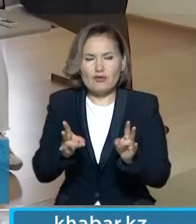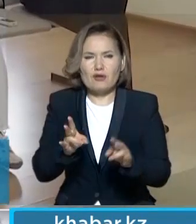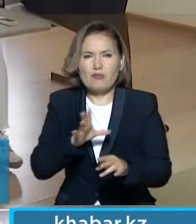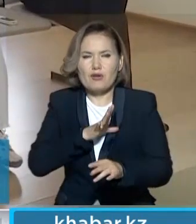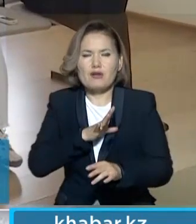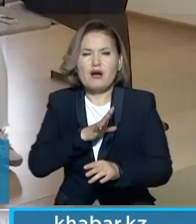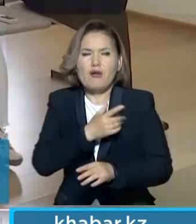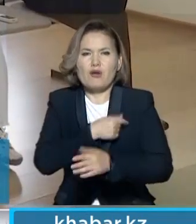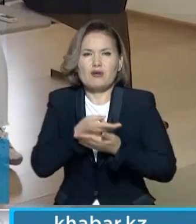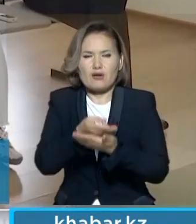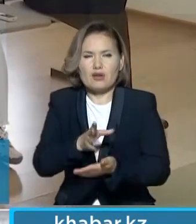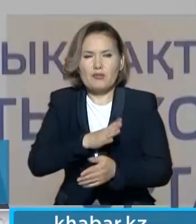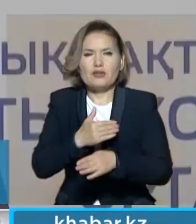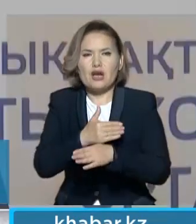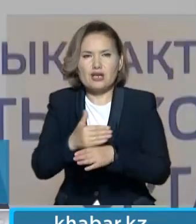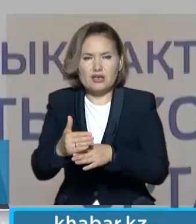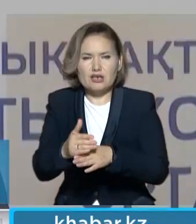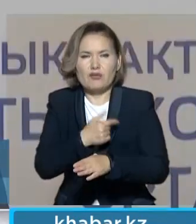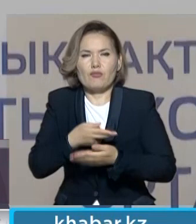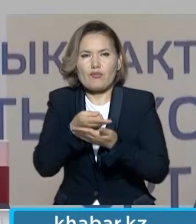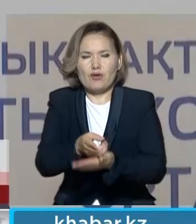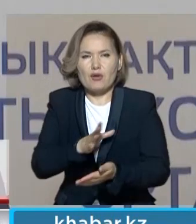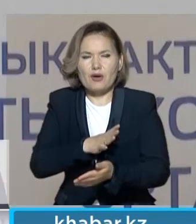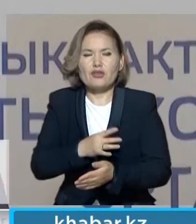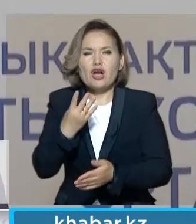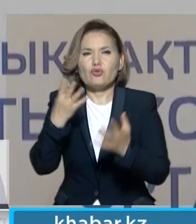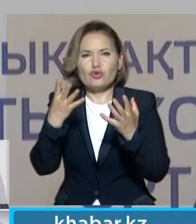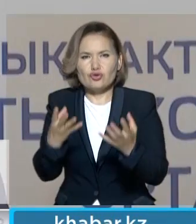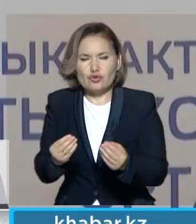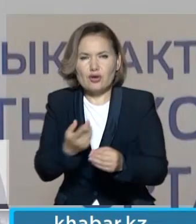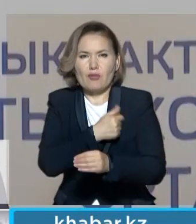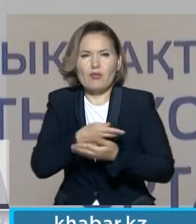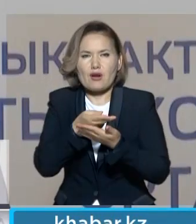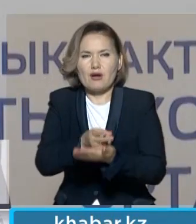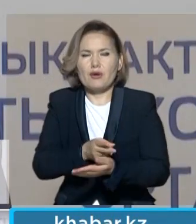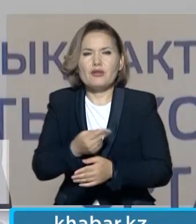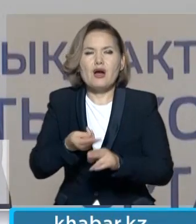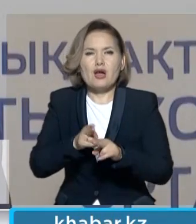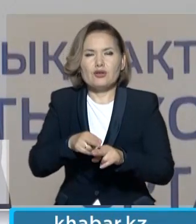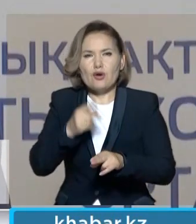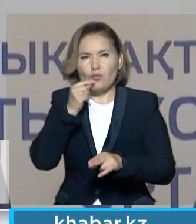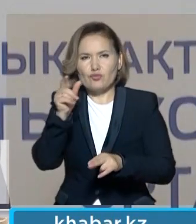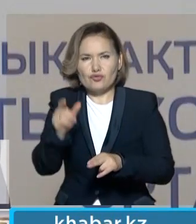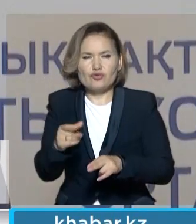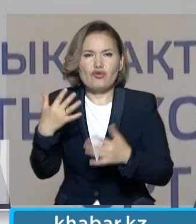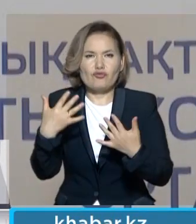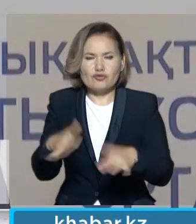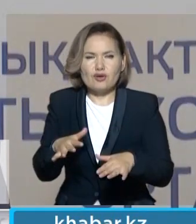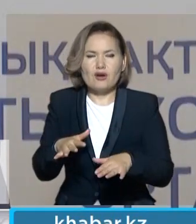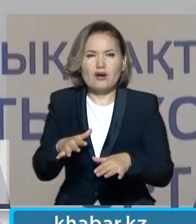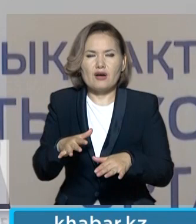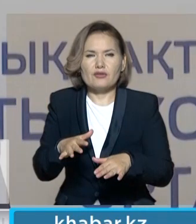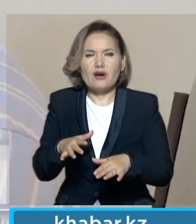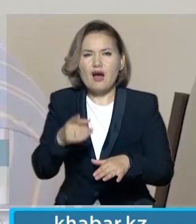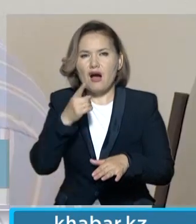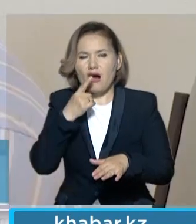кеш түсті бізге, ауруының 4-ші күні түсті. Бізге түскен кезде ол кісінің барлық жағынан уже қанау